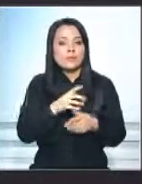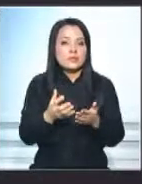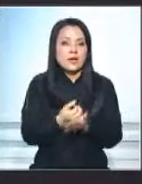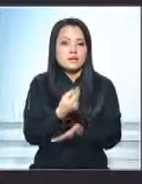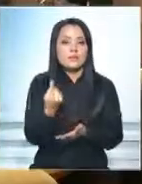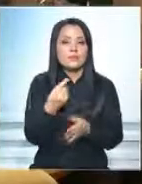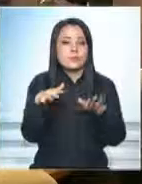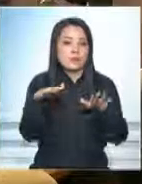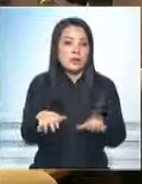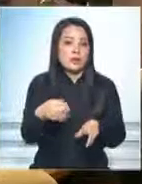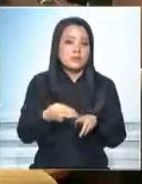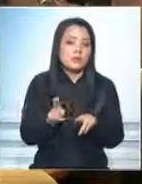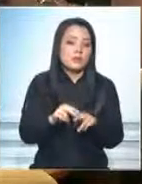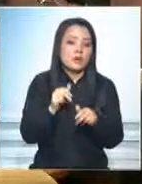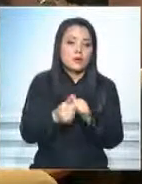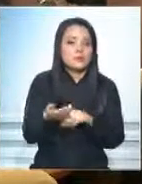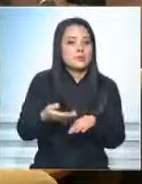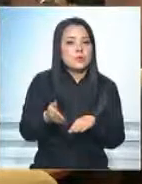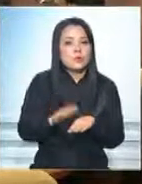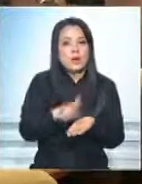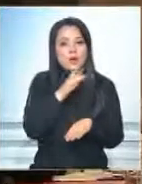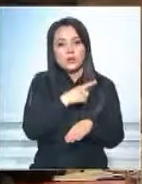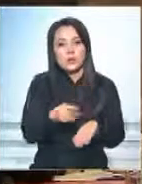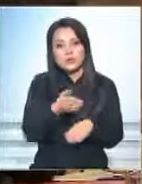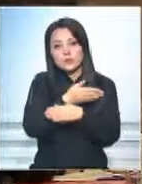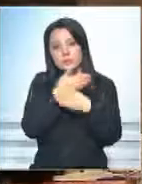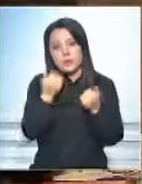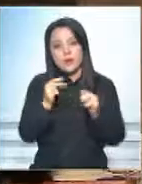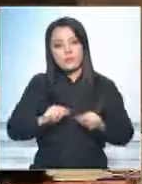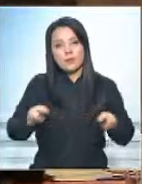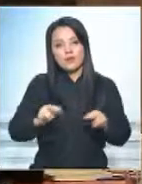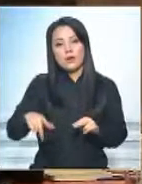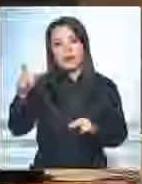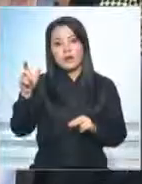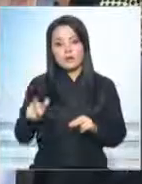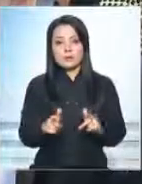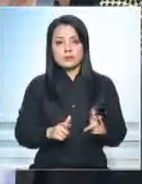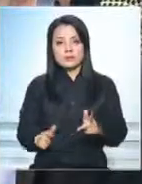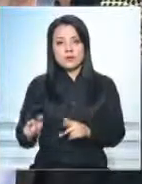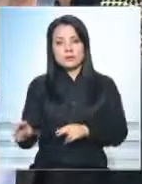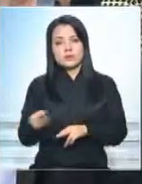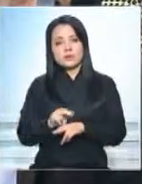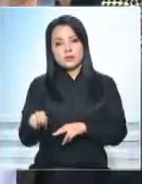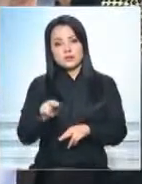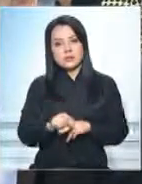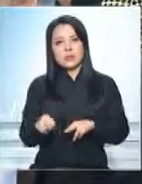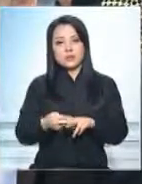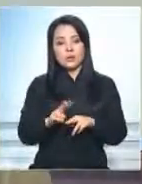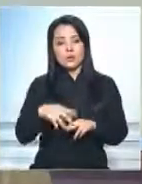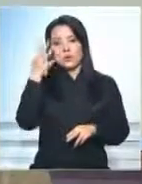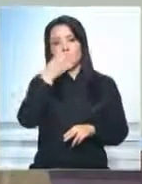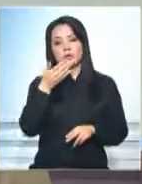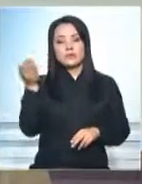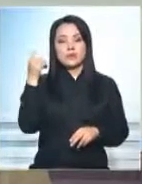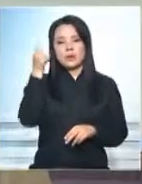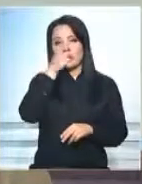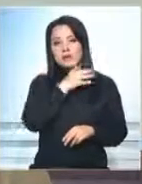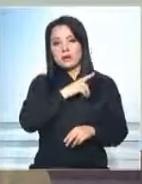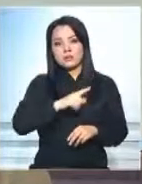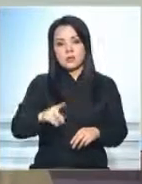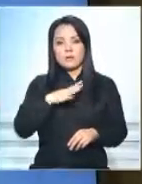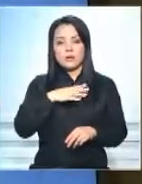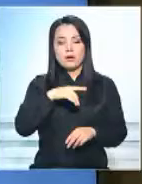менің сүйікті пәнім болады. Шәкірттер қазақ тілі және өзгеде пәндер бойынша облыстық және республикалық олимпиадаларда